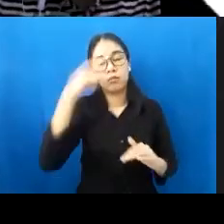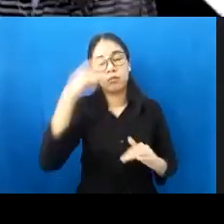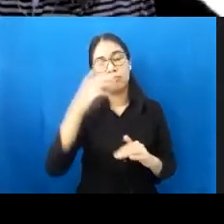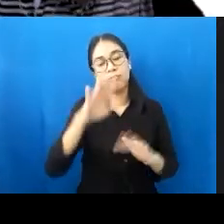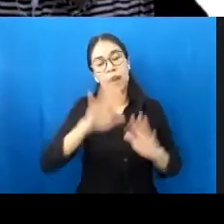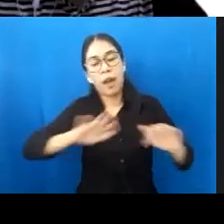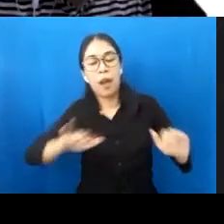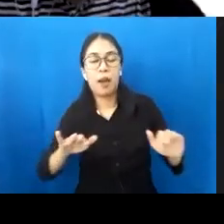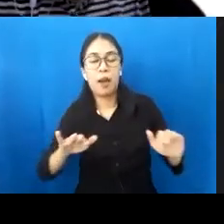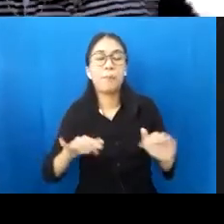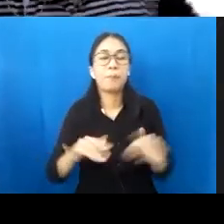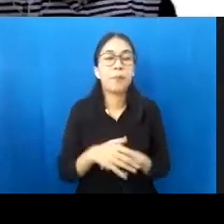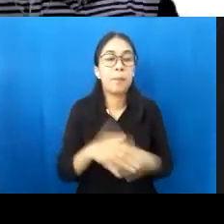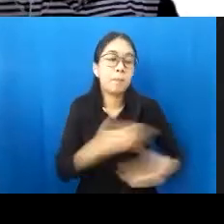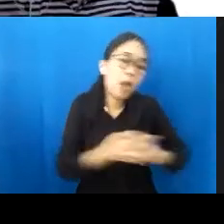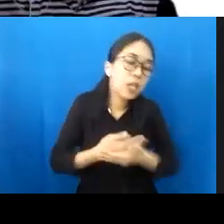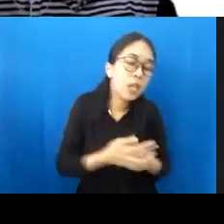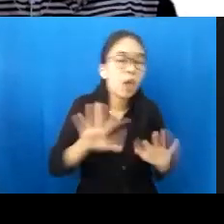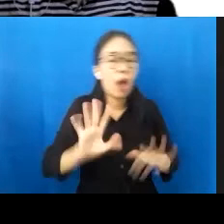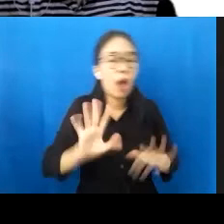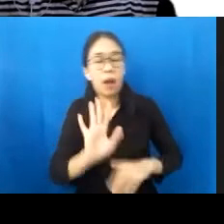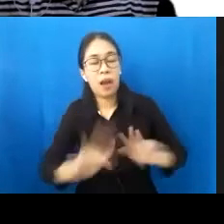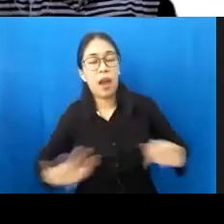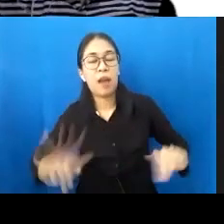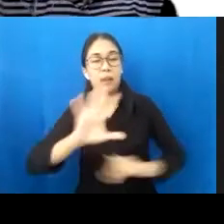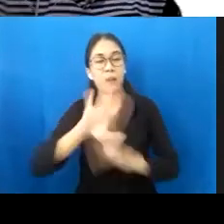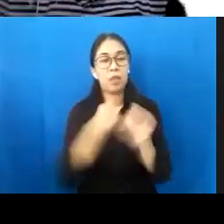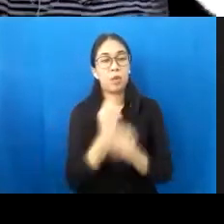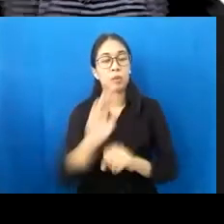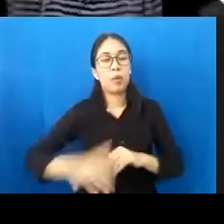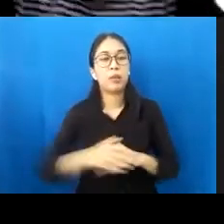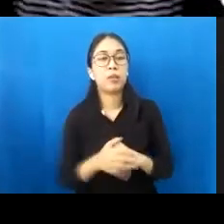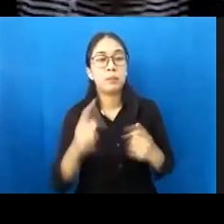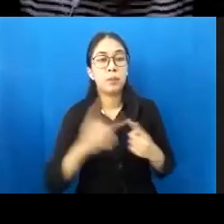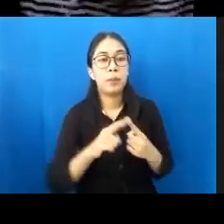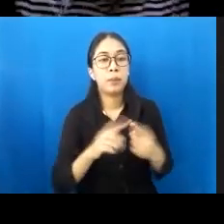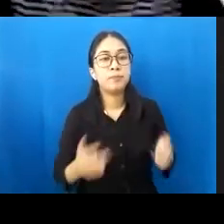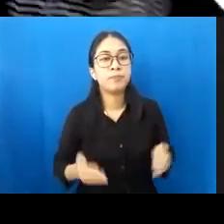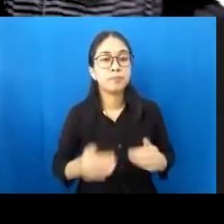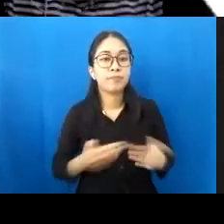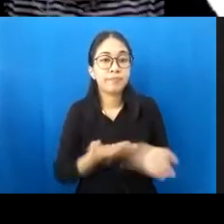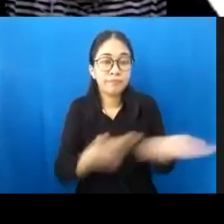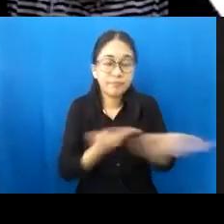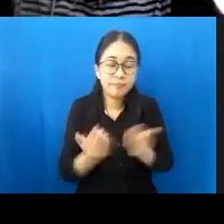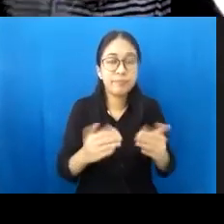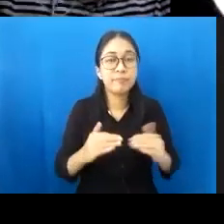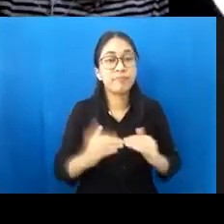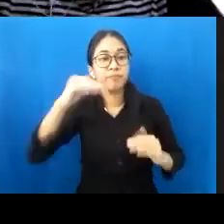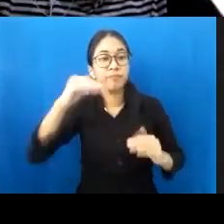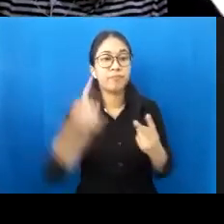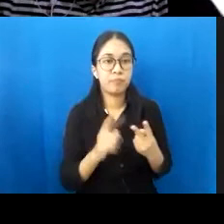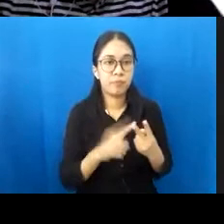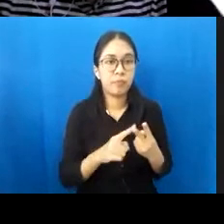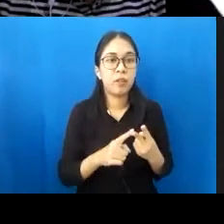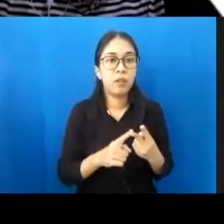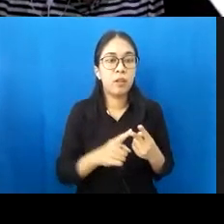Manfaatnya ada 4 manfaat secara umum. Yang pertama, meningkatkan sistem pelayanan, kedua, meningkatkan kualitas pelayanan, yang